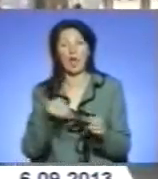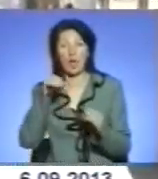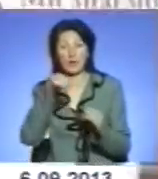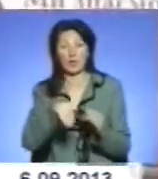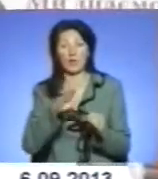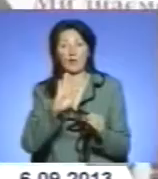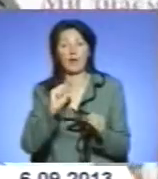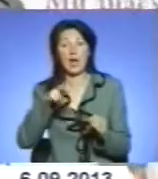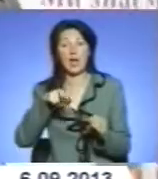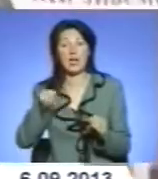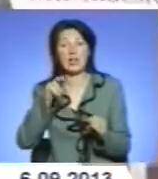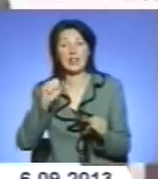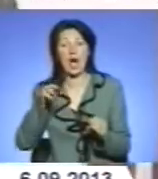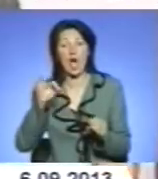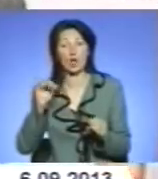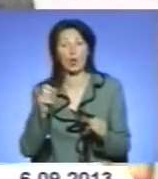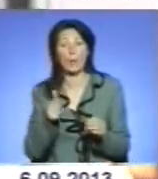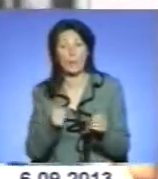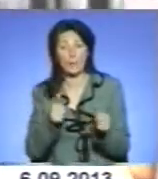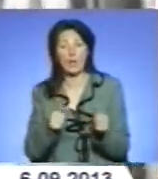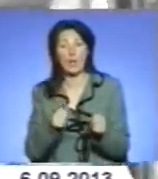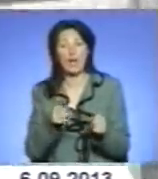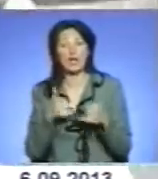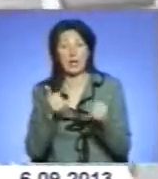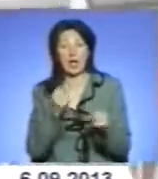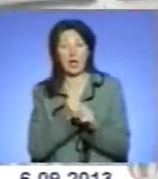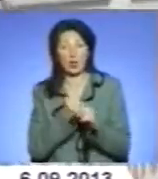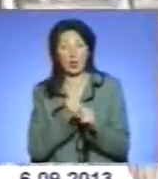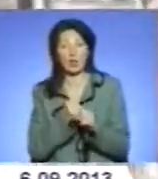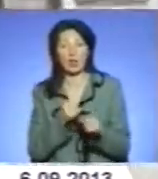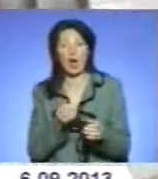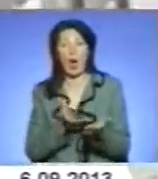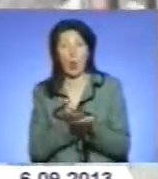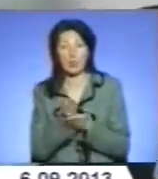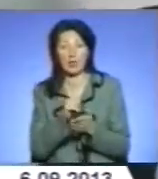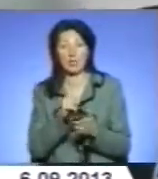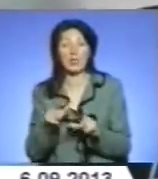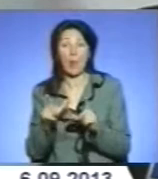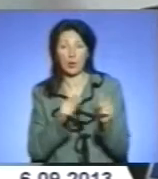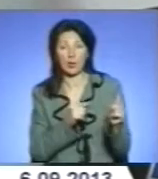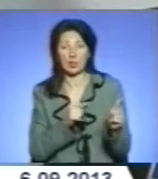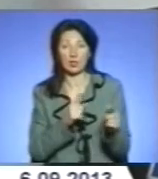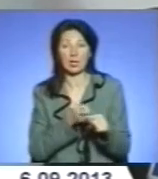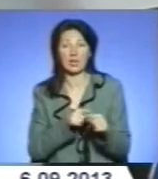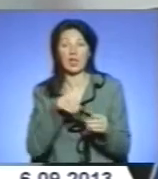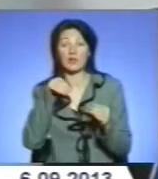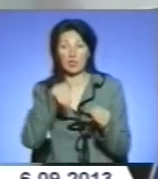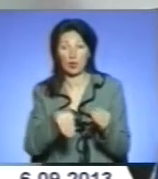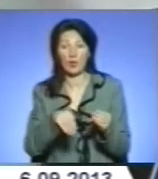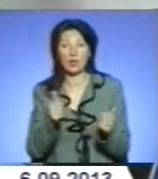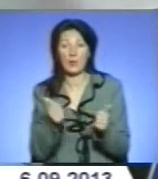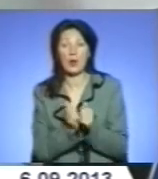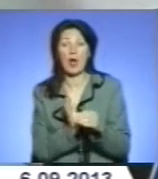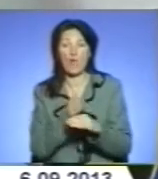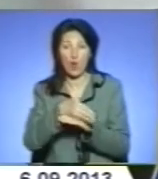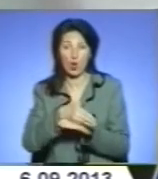пристрій для здійснення оплати за проїзд, який встановлять при вході громадський транспорт. Перевага про те, що ми